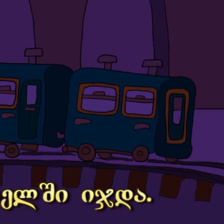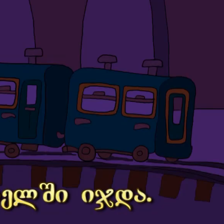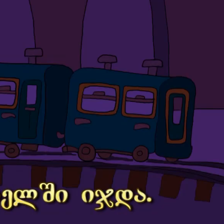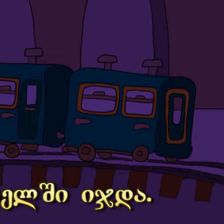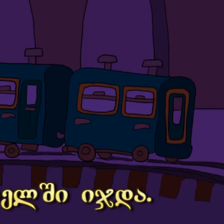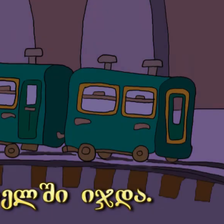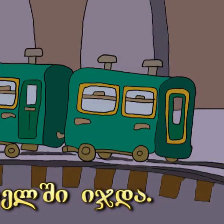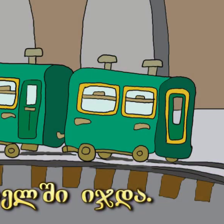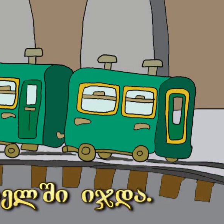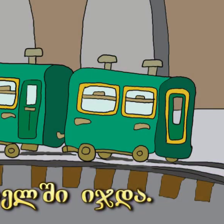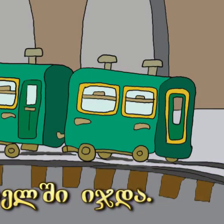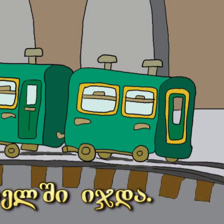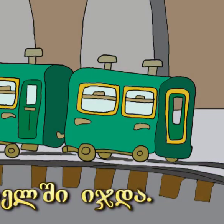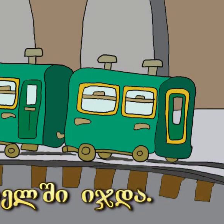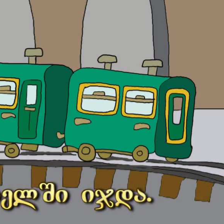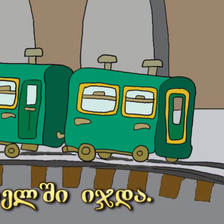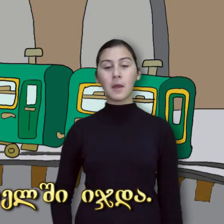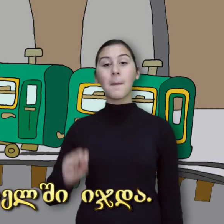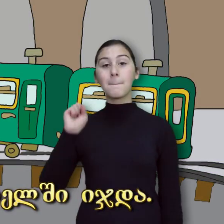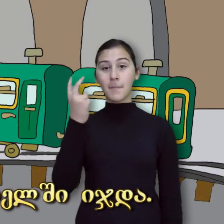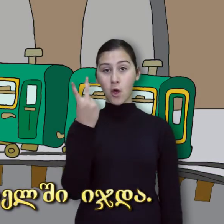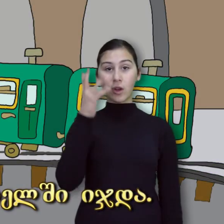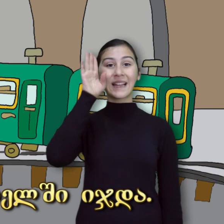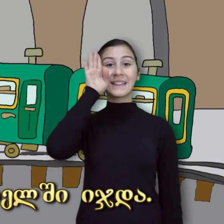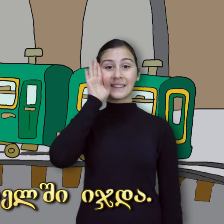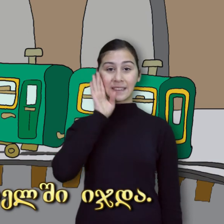Meore dilas bizia iona matarebelshi ichda.